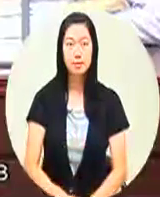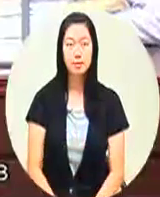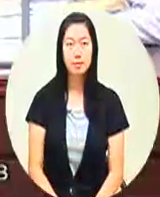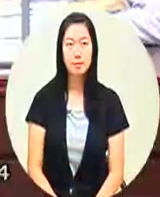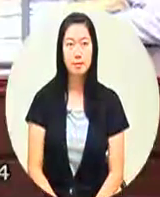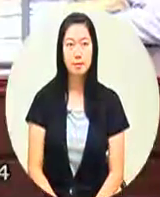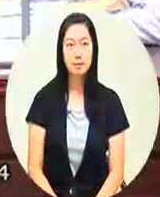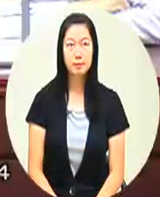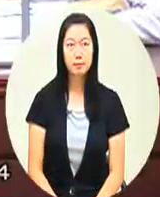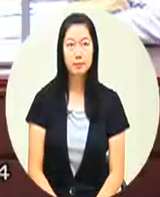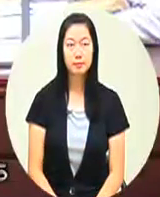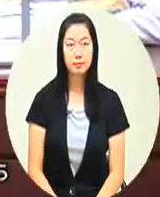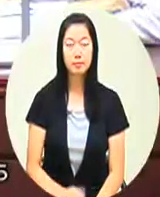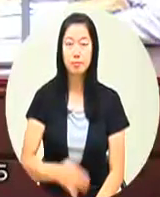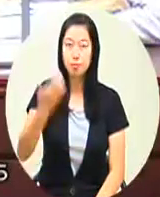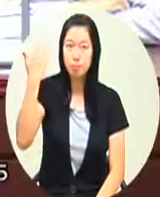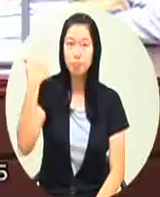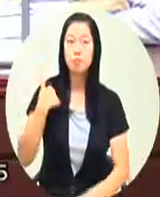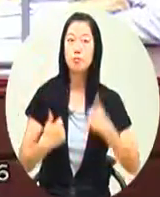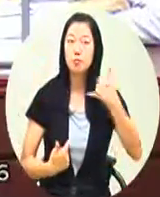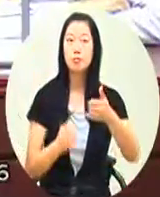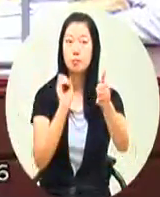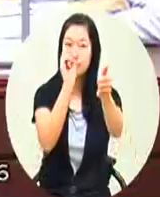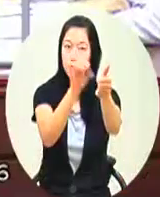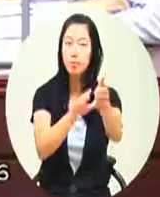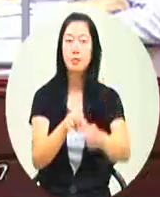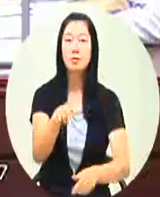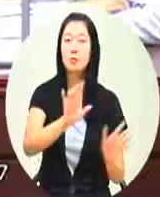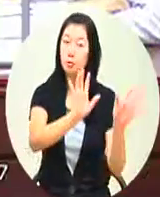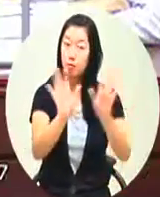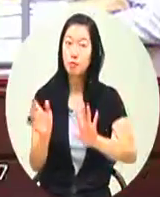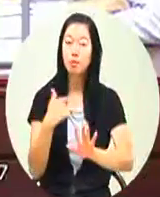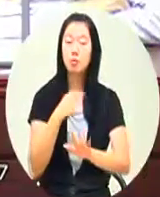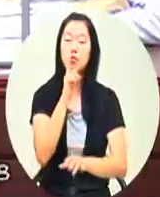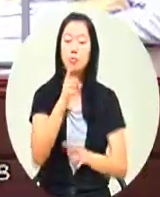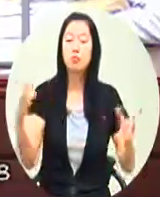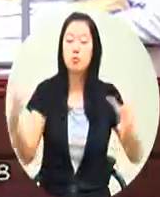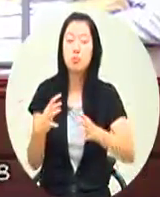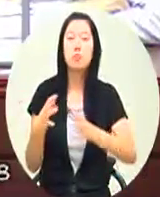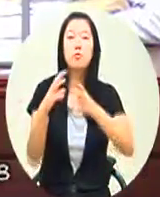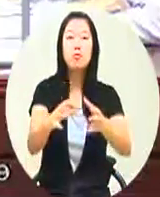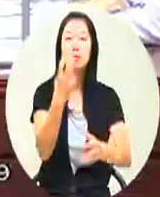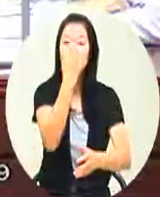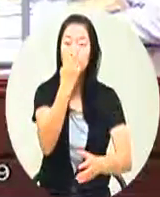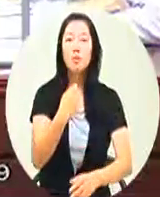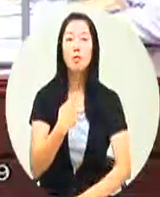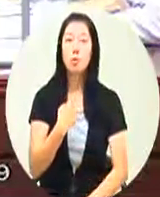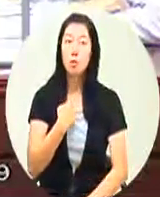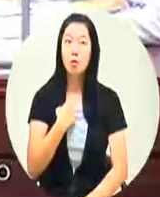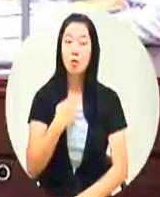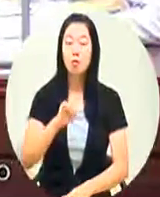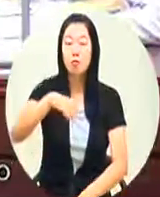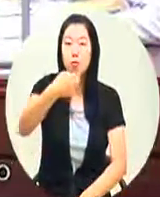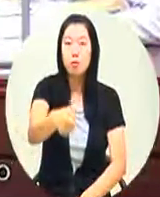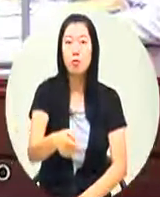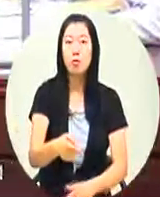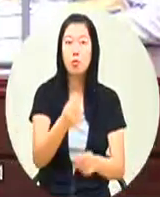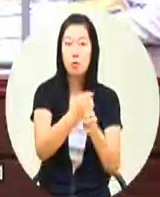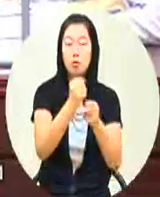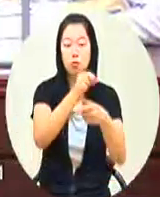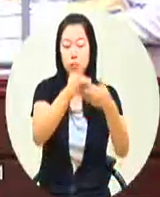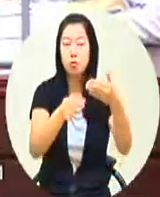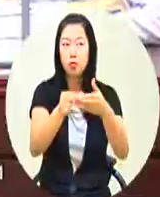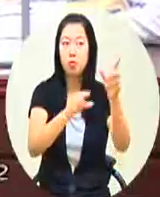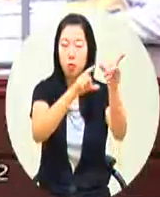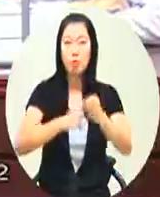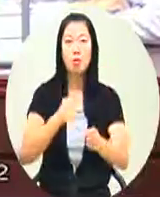们上次我跟议员报告的这一个大家一起会勘，我们都有依照这一个后续的处理方式来做